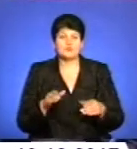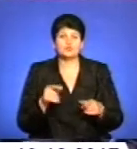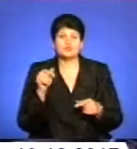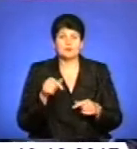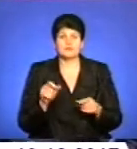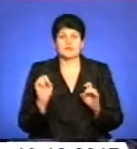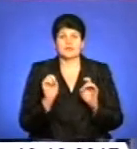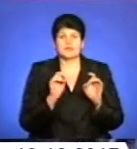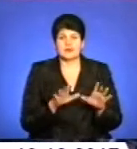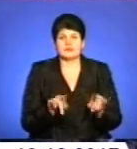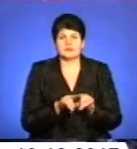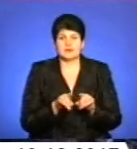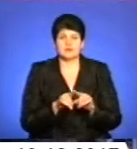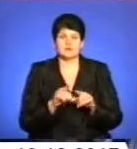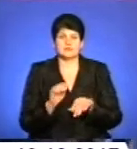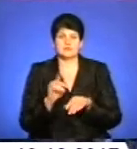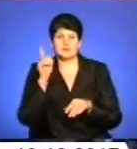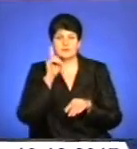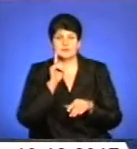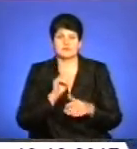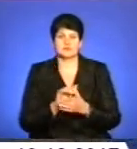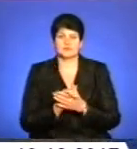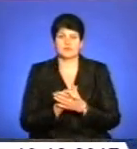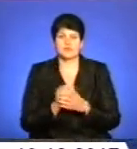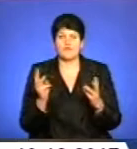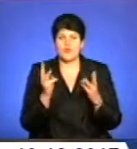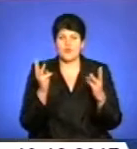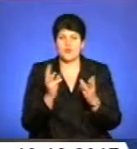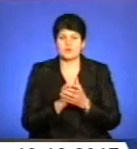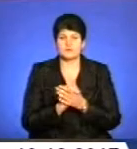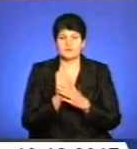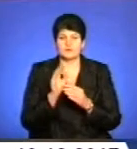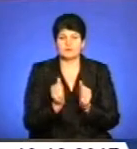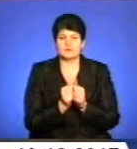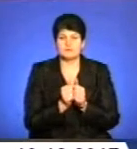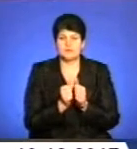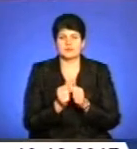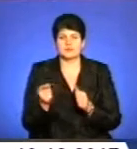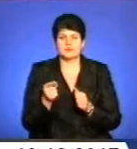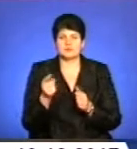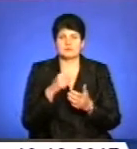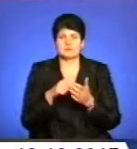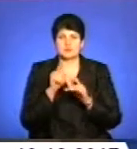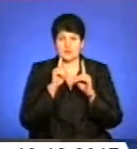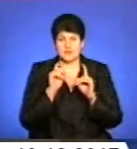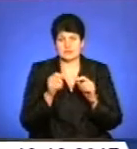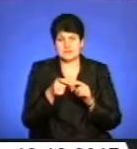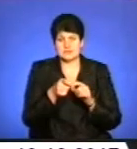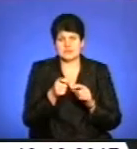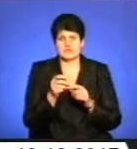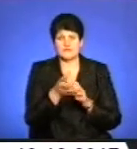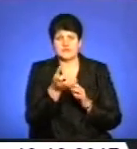пластуни передали тернополянам Вифлеємський вогонь миру. Він палатиме біля міської ради. Запалити від полум'я свічку зможуть усі